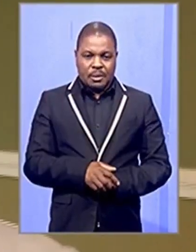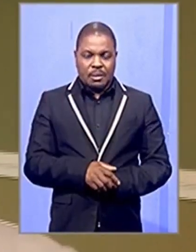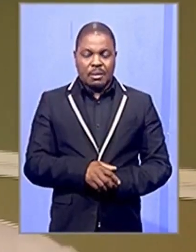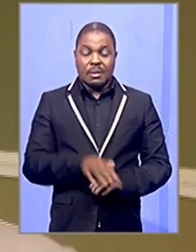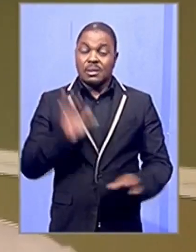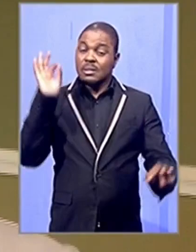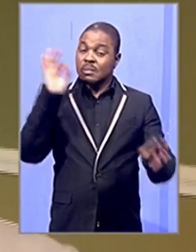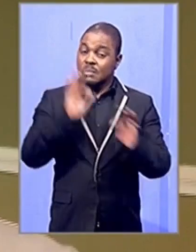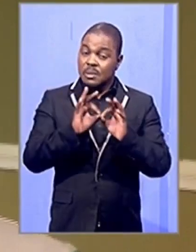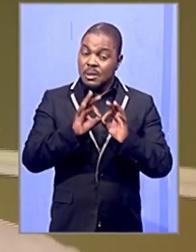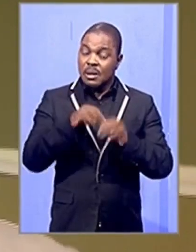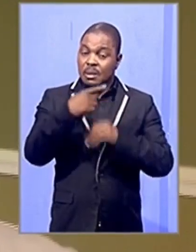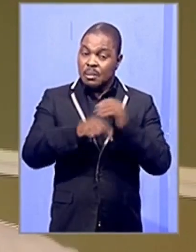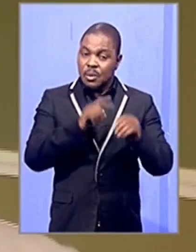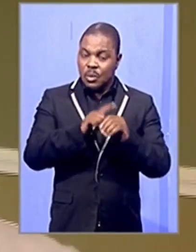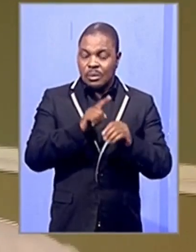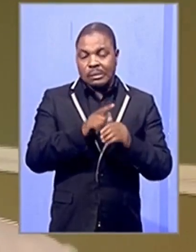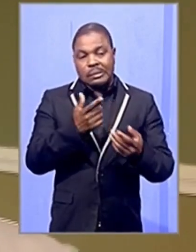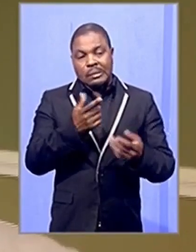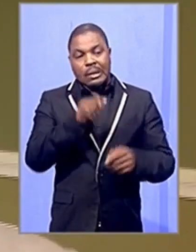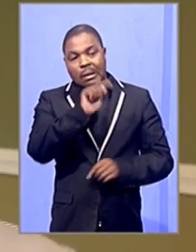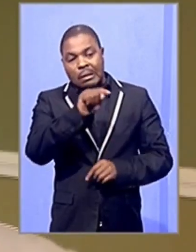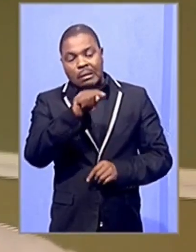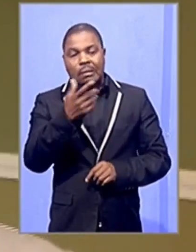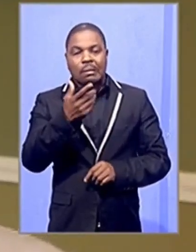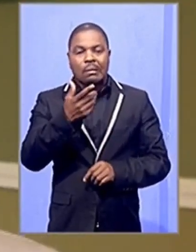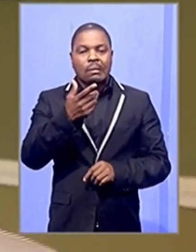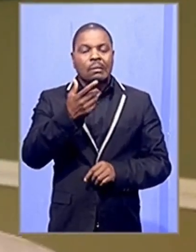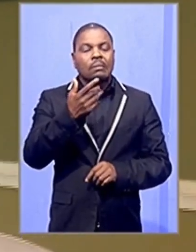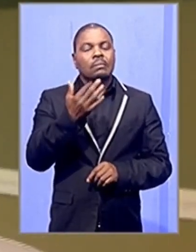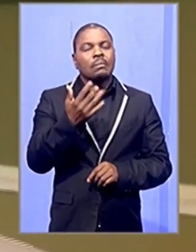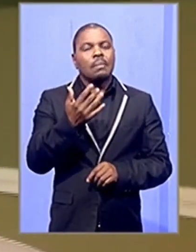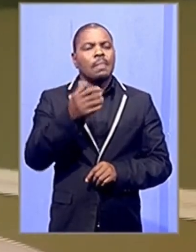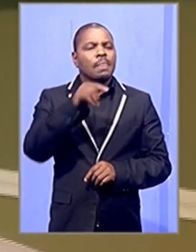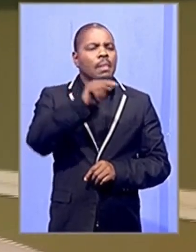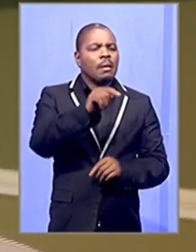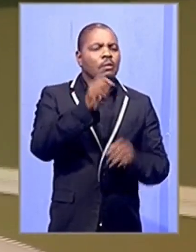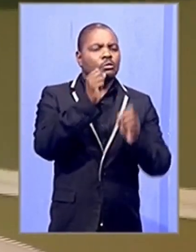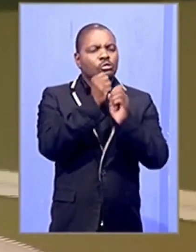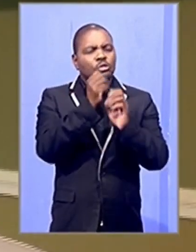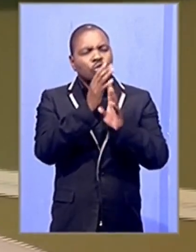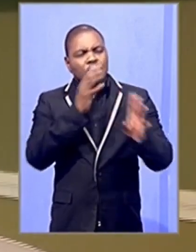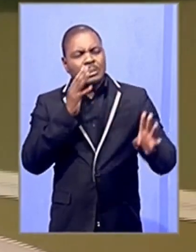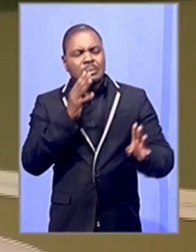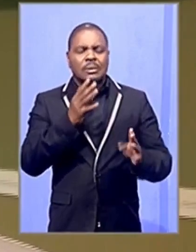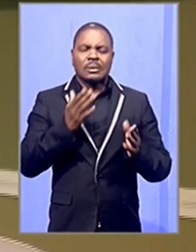ya ditshebeletso e le e fokolang ka hare ho makeishene a rona.